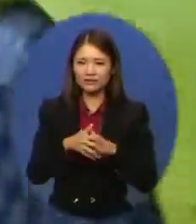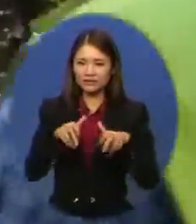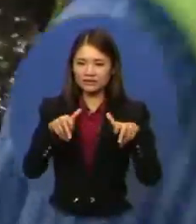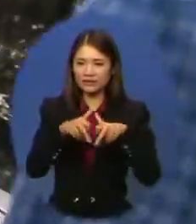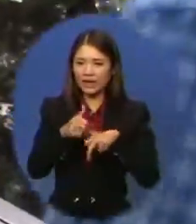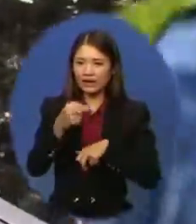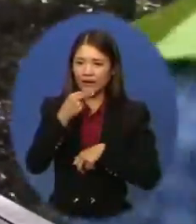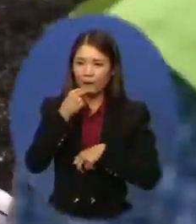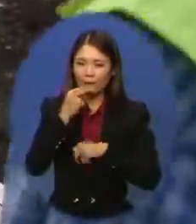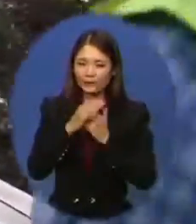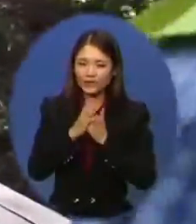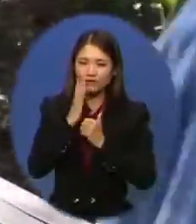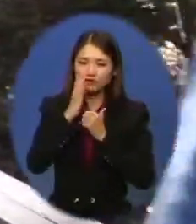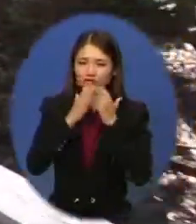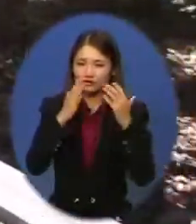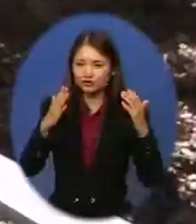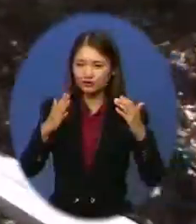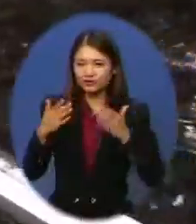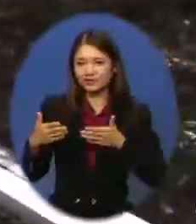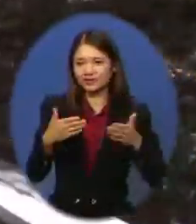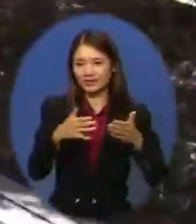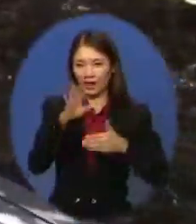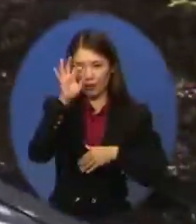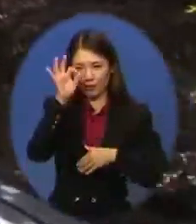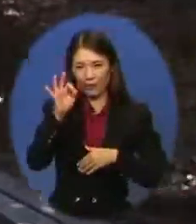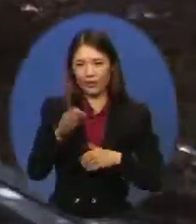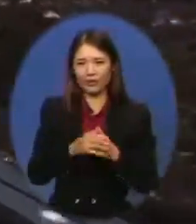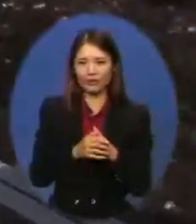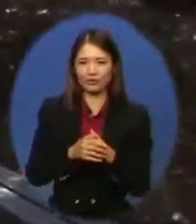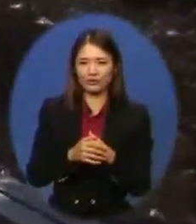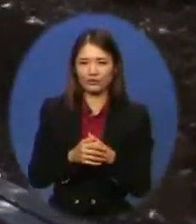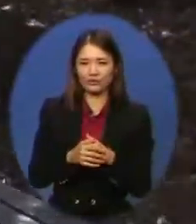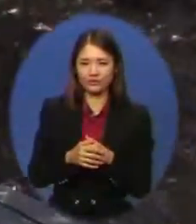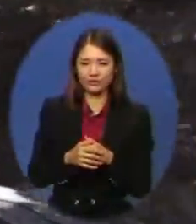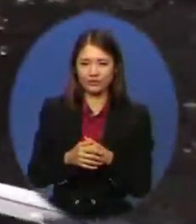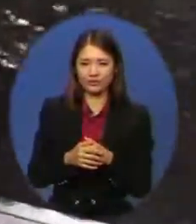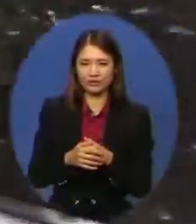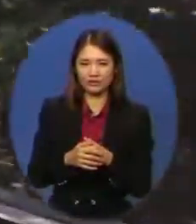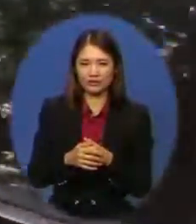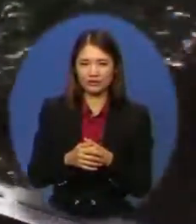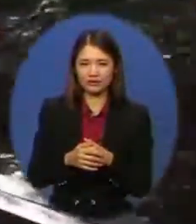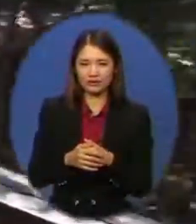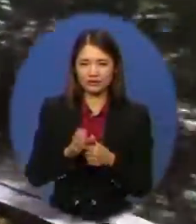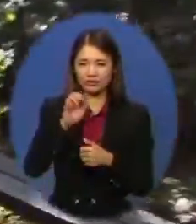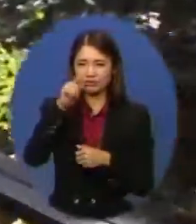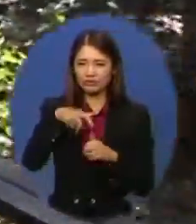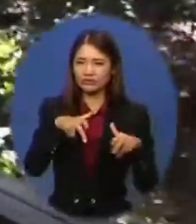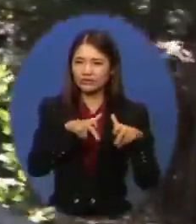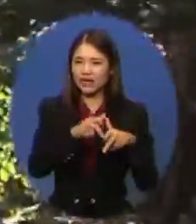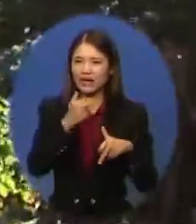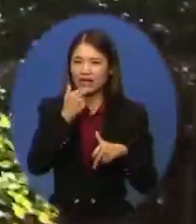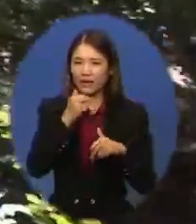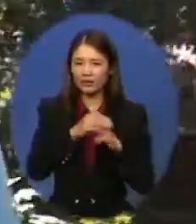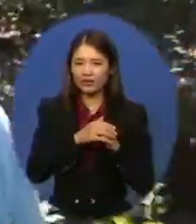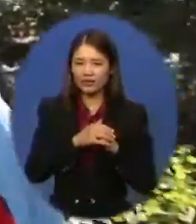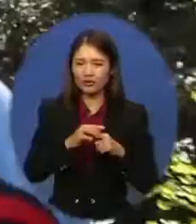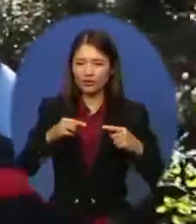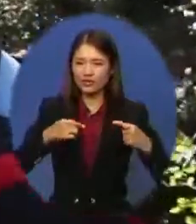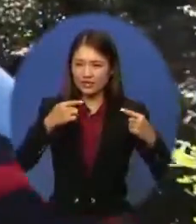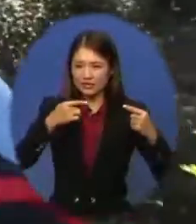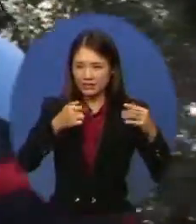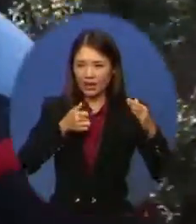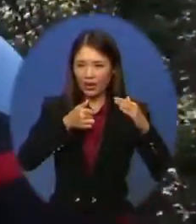여기가 무장의 숲길인가 보면은 그러면 무장애 필쳐도 갈 수 있게